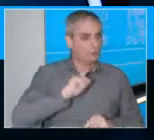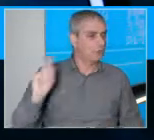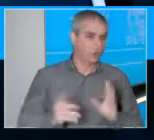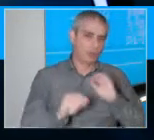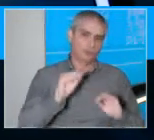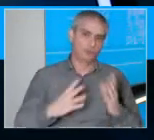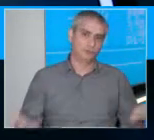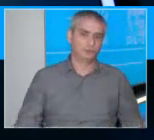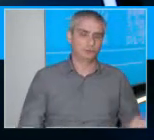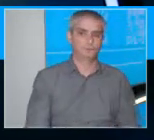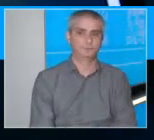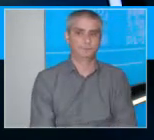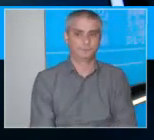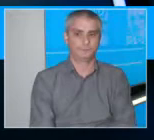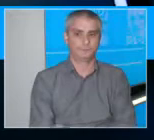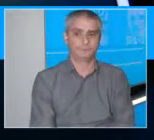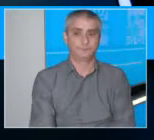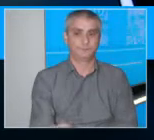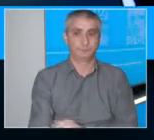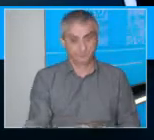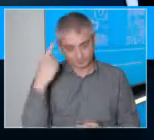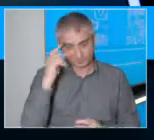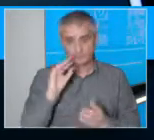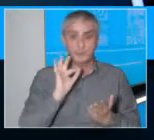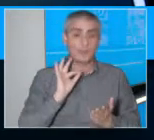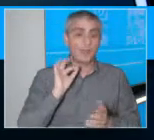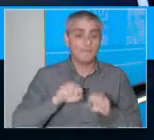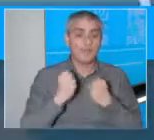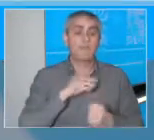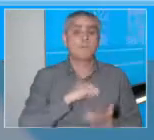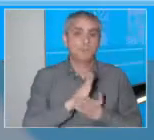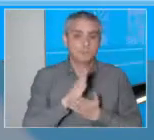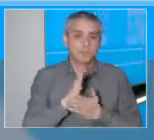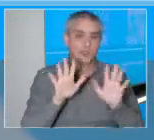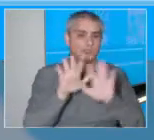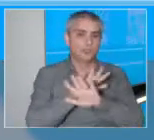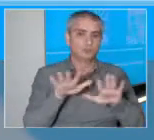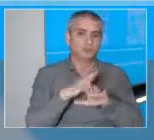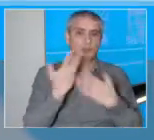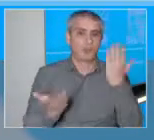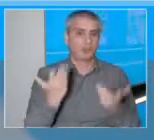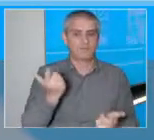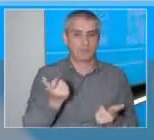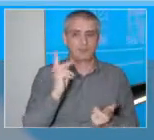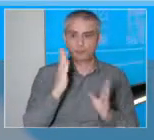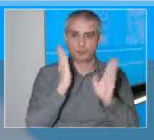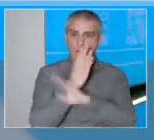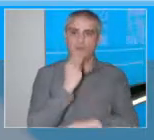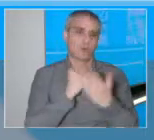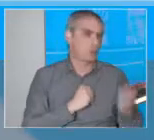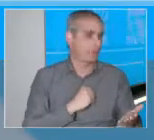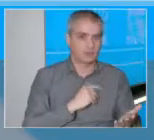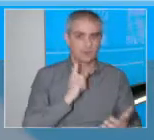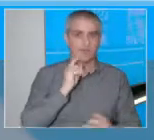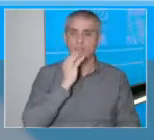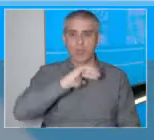השימוש. צריך לדעת איפה נכון להשתמש בו בעניין הזה. שוב, הפגם המוסרי זה הטשטוש הזה, שאין הבדל. יש היום טרור יהודי וכל איזה